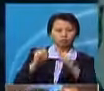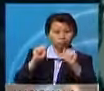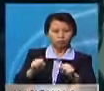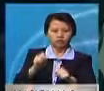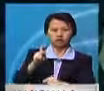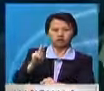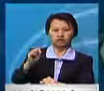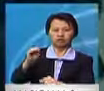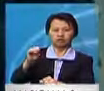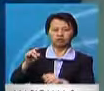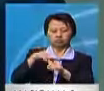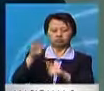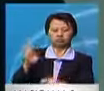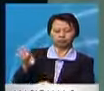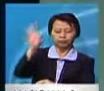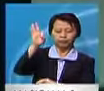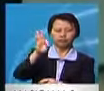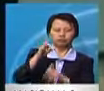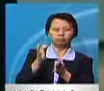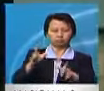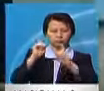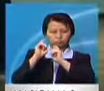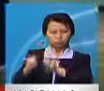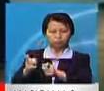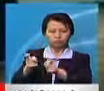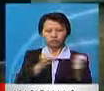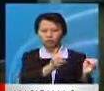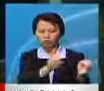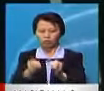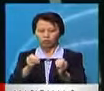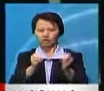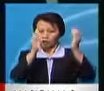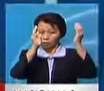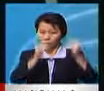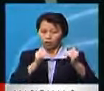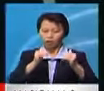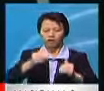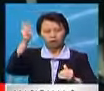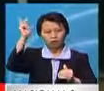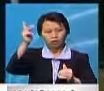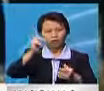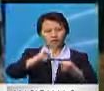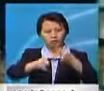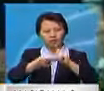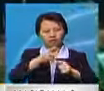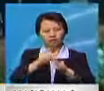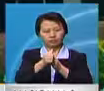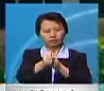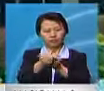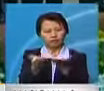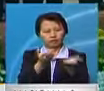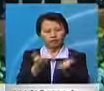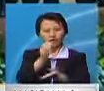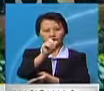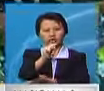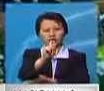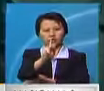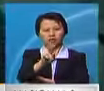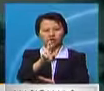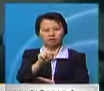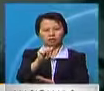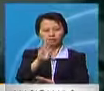melayakkan KKMM terpilih menerima anugerah Organisasi Harapan Konvensyen Rakan Pembimbing Perkhidmatan Awam